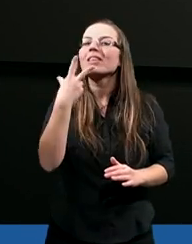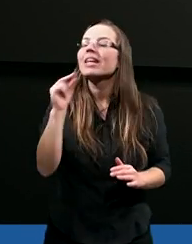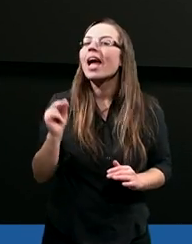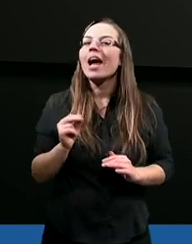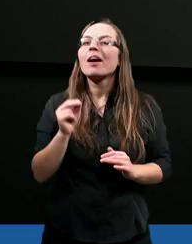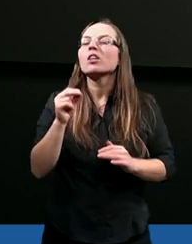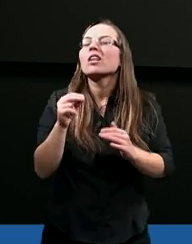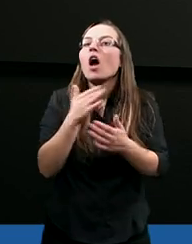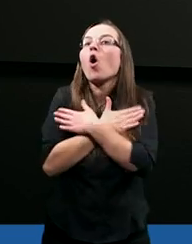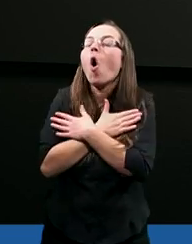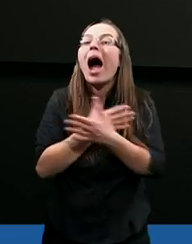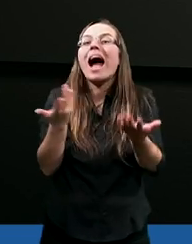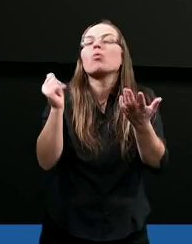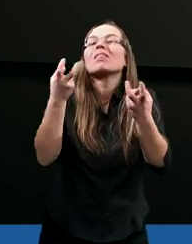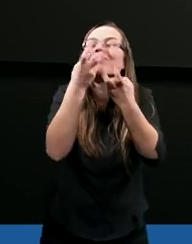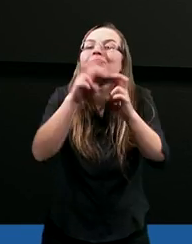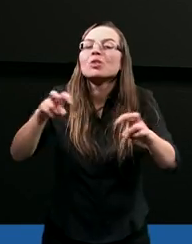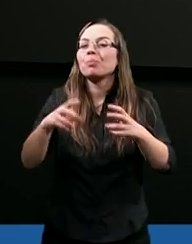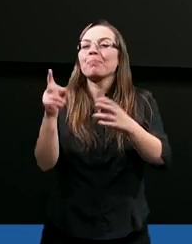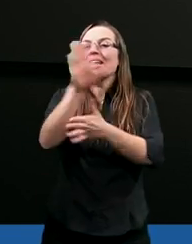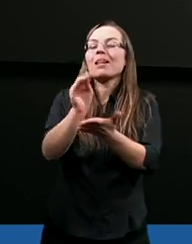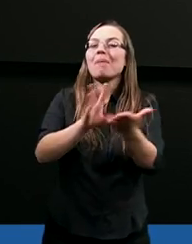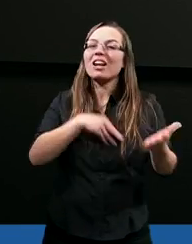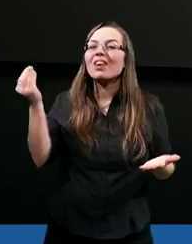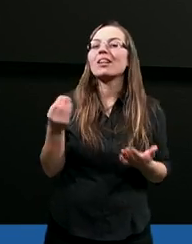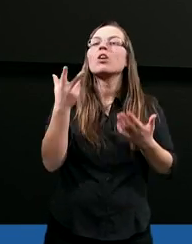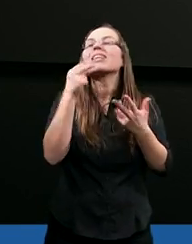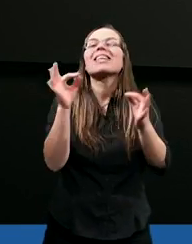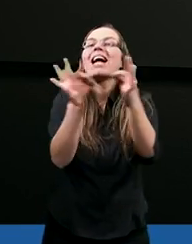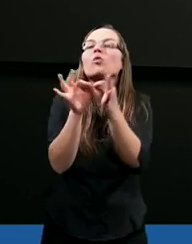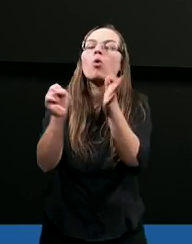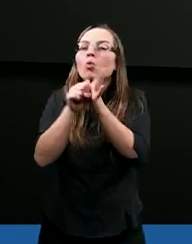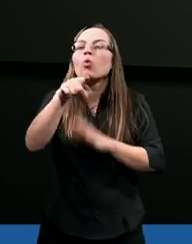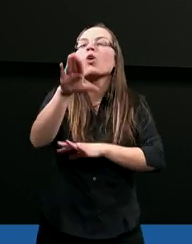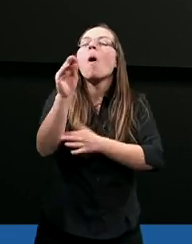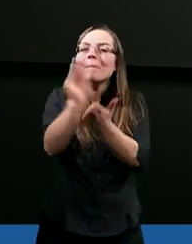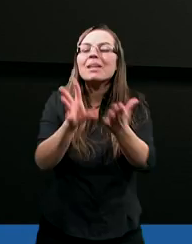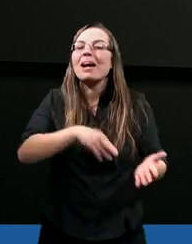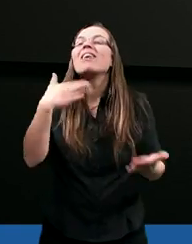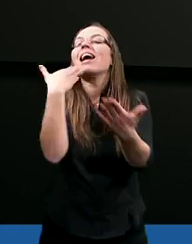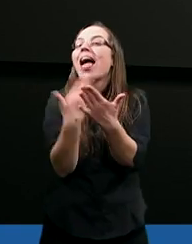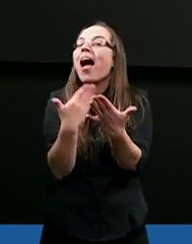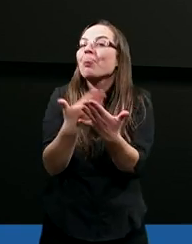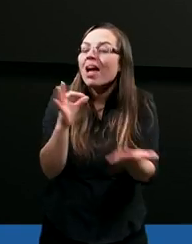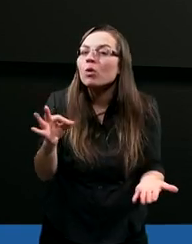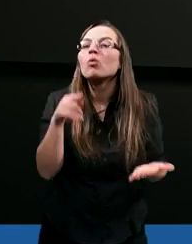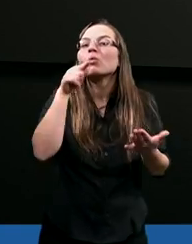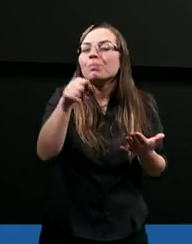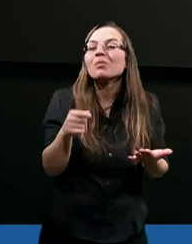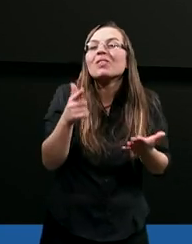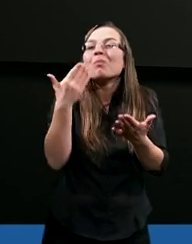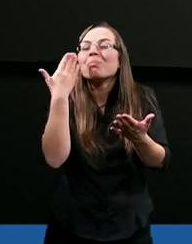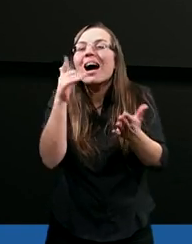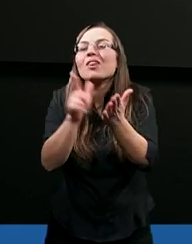nie kochają Pisma Świętego, nie stosują się do Pisma Świętego. Dlaczego? Bo bardzo